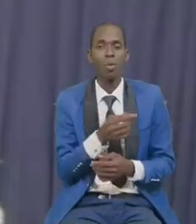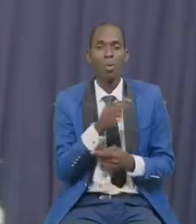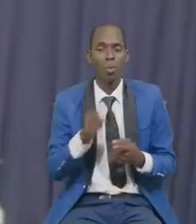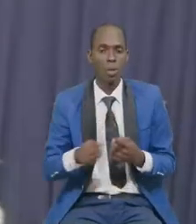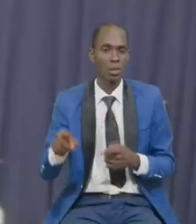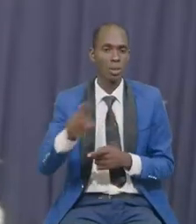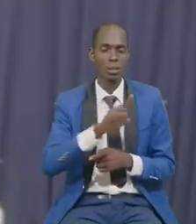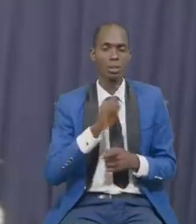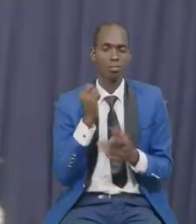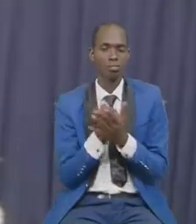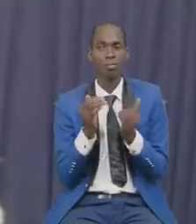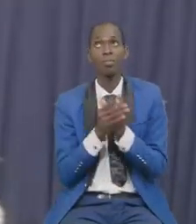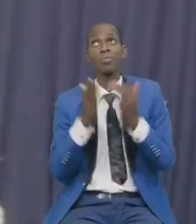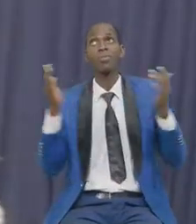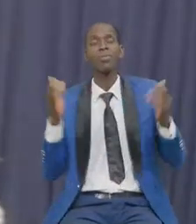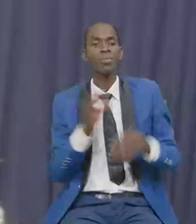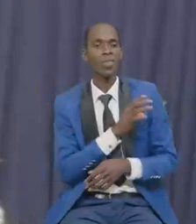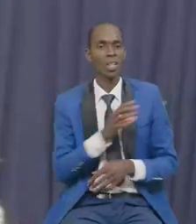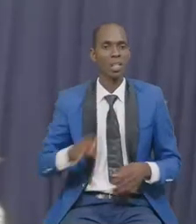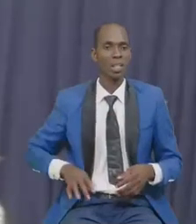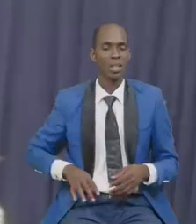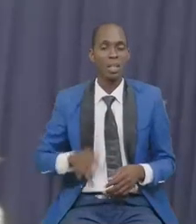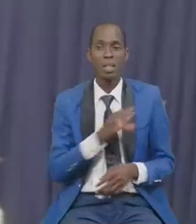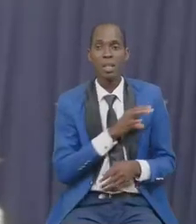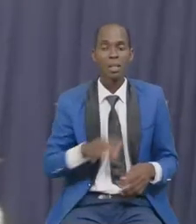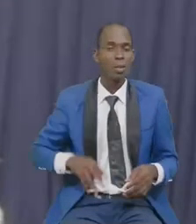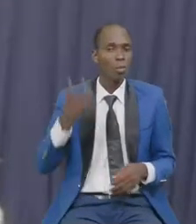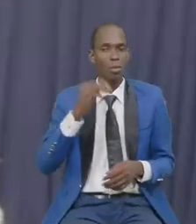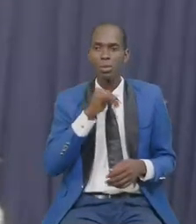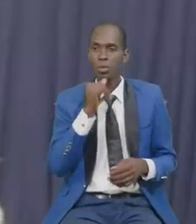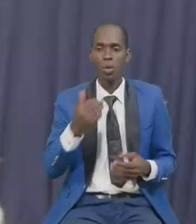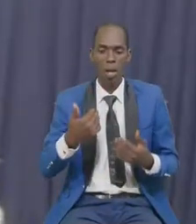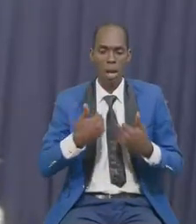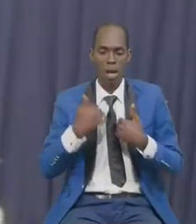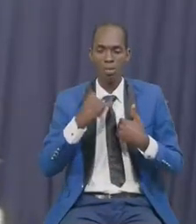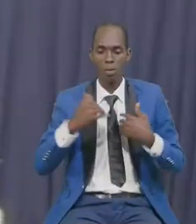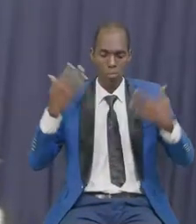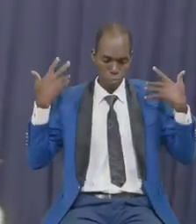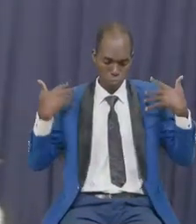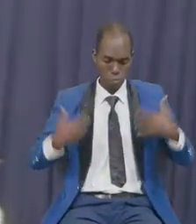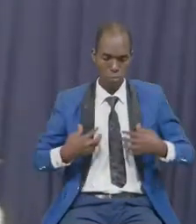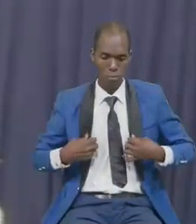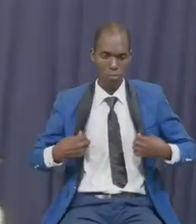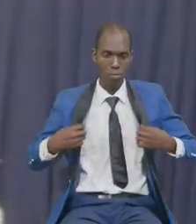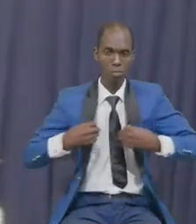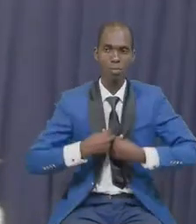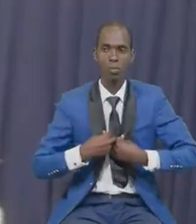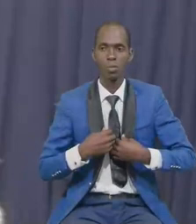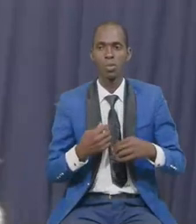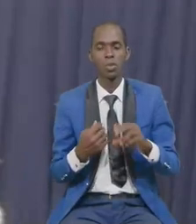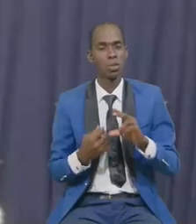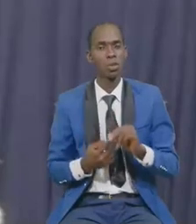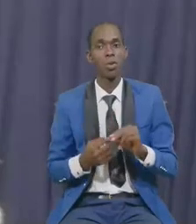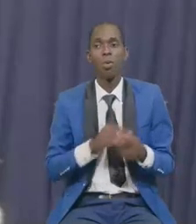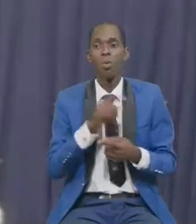Jésus, il ne portait pas de veste. Vous comprenez l'humiliation? Quand on l'a crucifié, on a